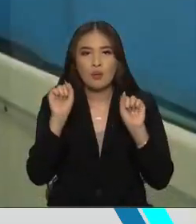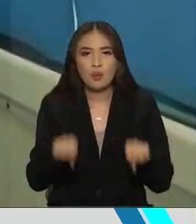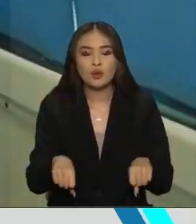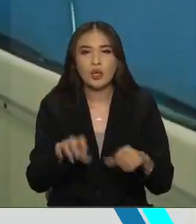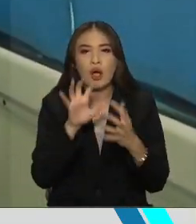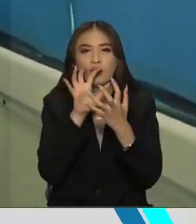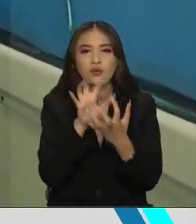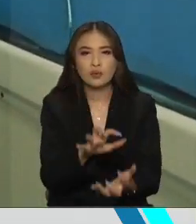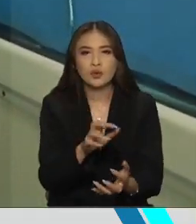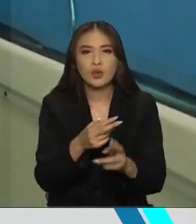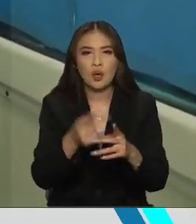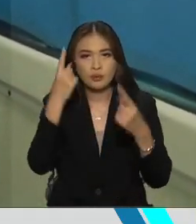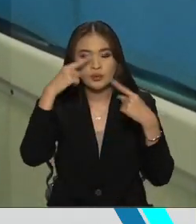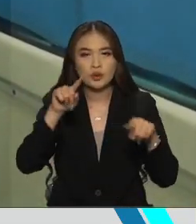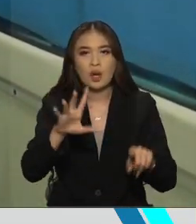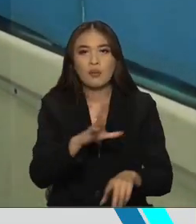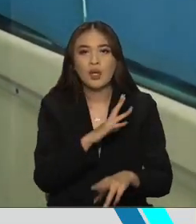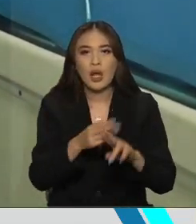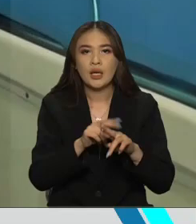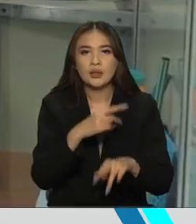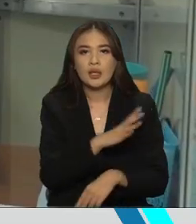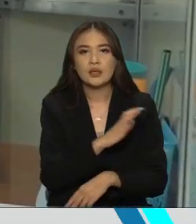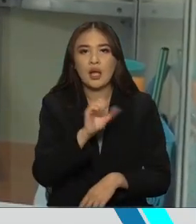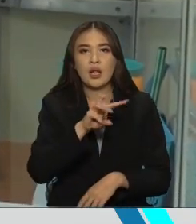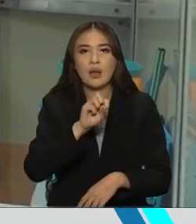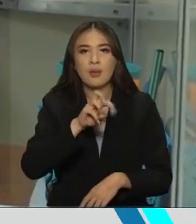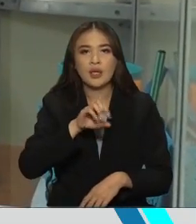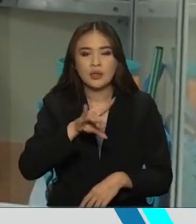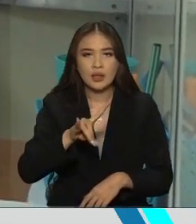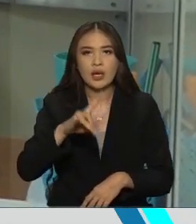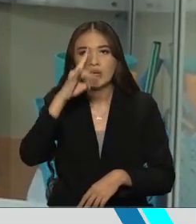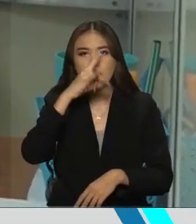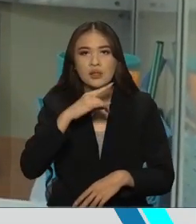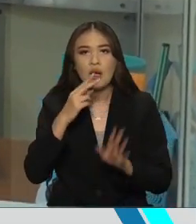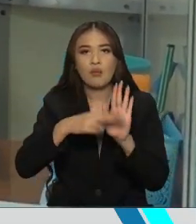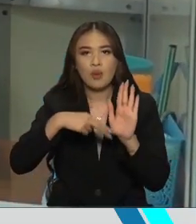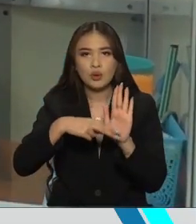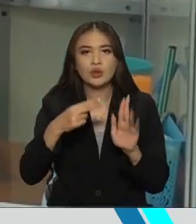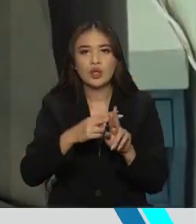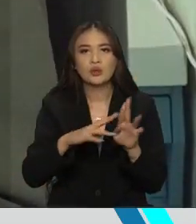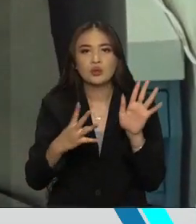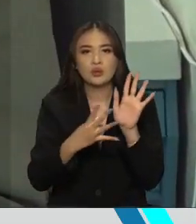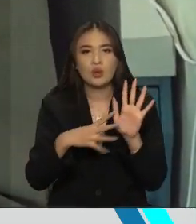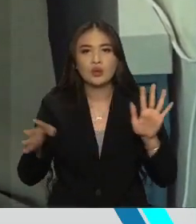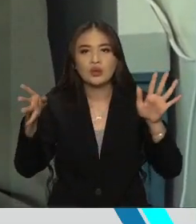жасап, автобус ұйымдастырған. Айта кетейік, Саламатты Қазақстан пойызы осы күнге дейін еліміздің 9